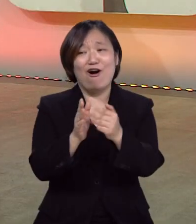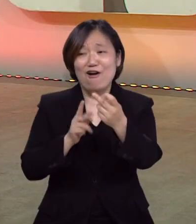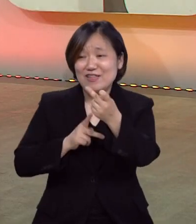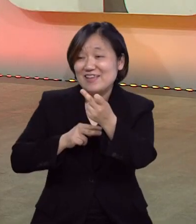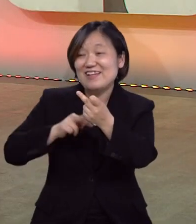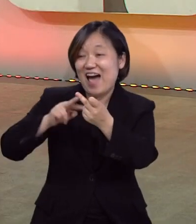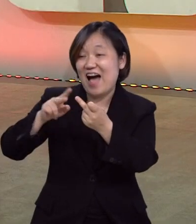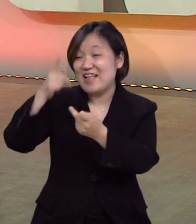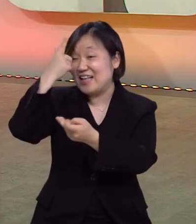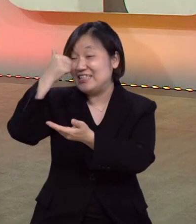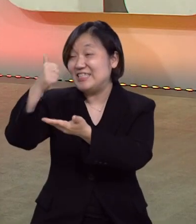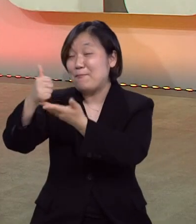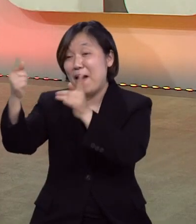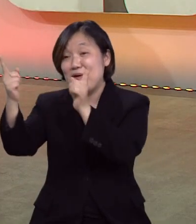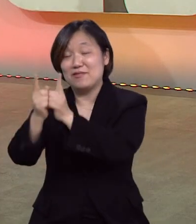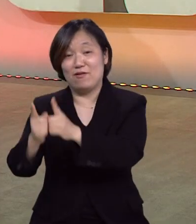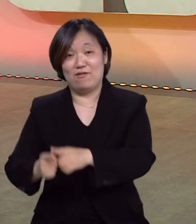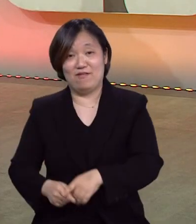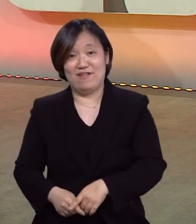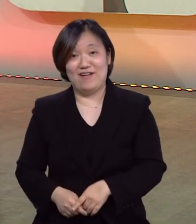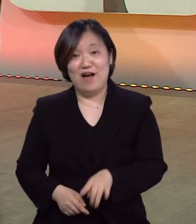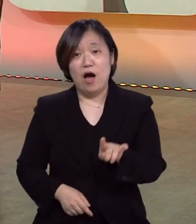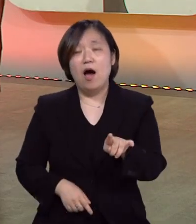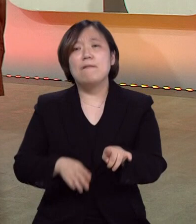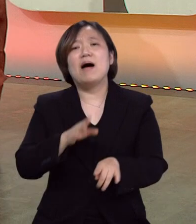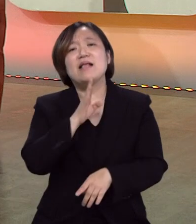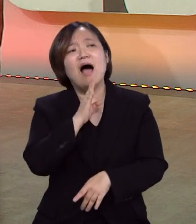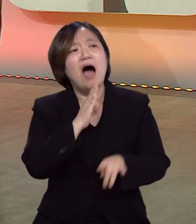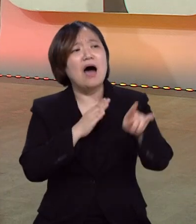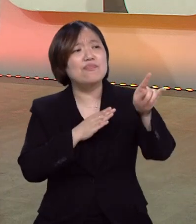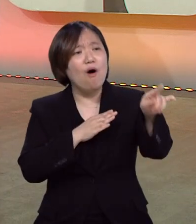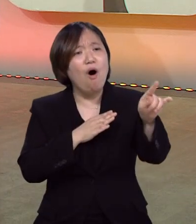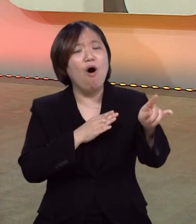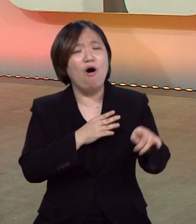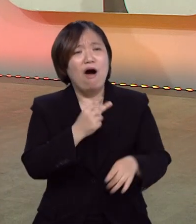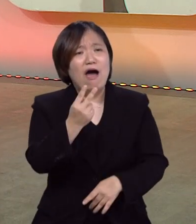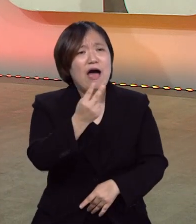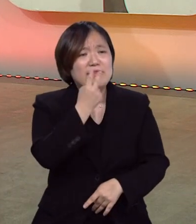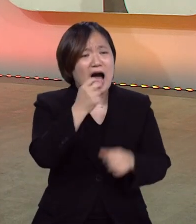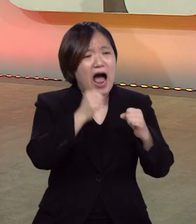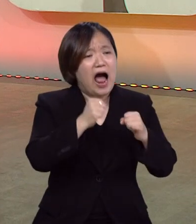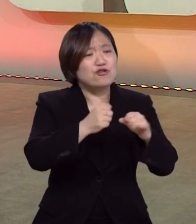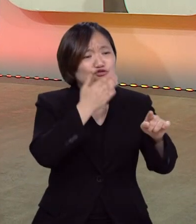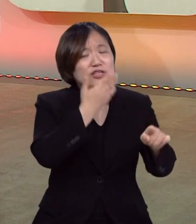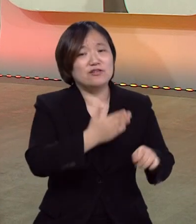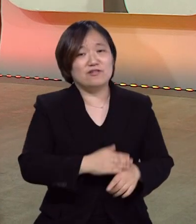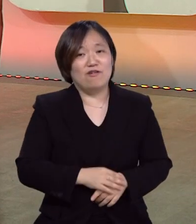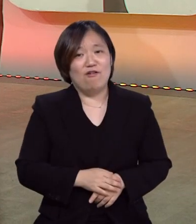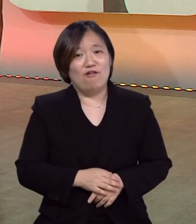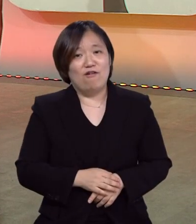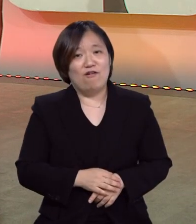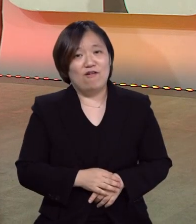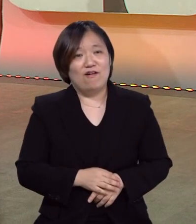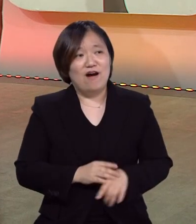성철스님께서 봐라 네가 살 수 있는 길이 있었는데 왜 그렇게 몇 년 동안이 고생을 했느냐